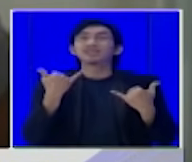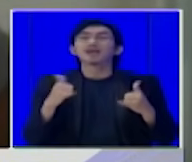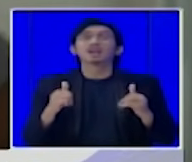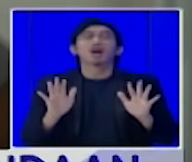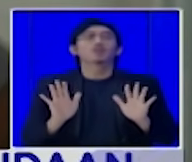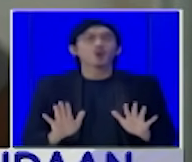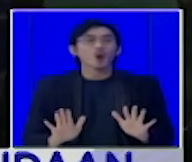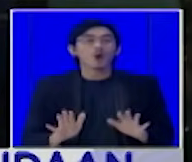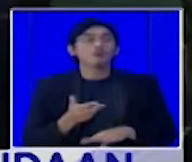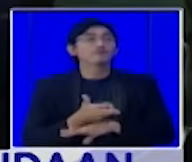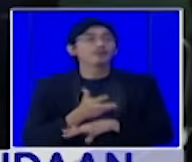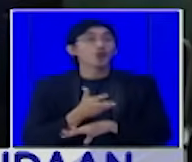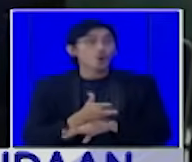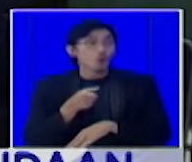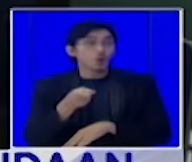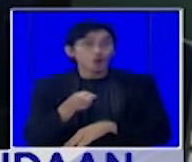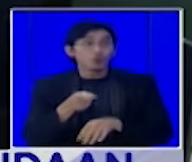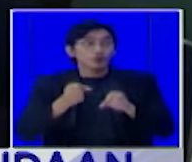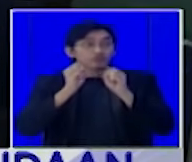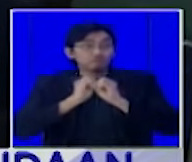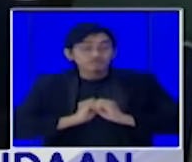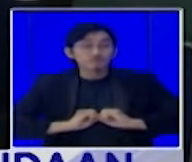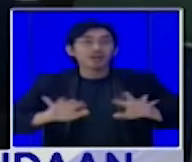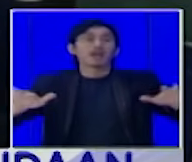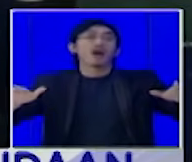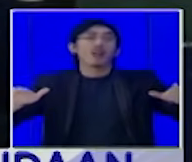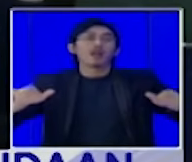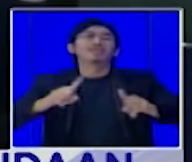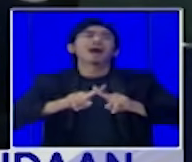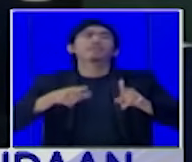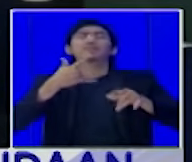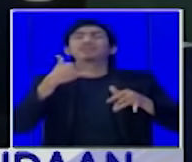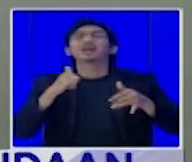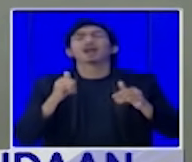Video tersebut juga dianggapnya sebagai bentuk imbauan yang dikemas dalam bentuk guyonan.